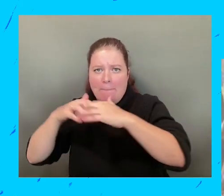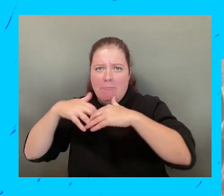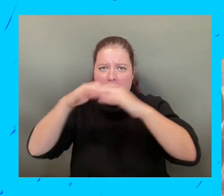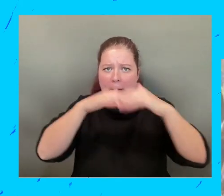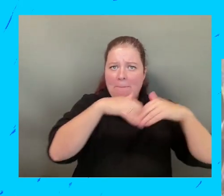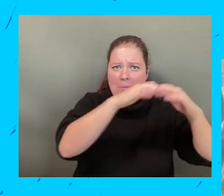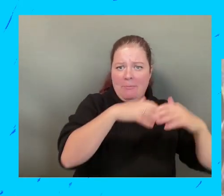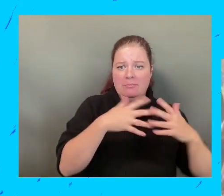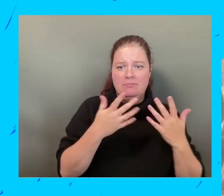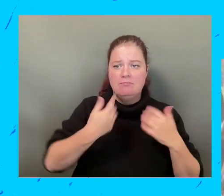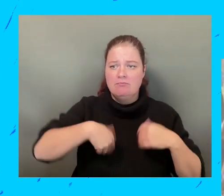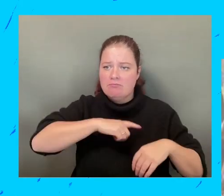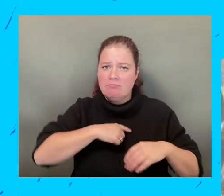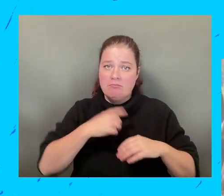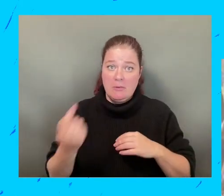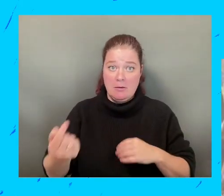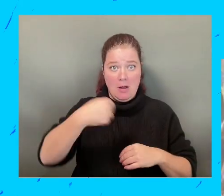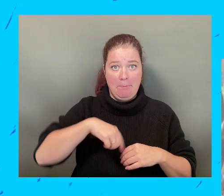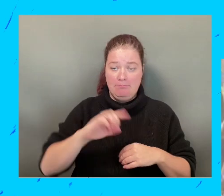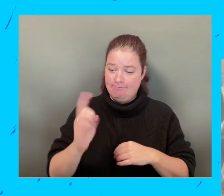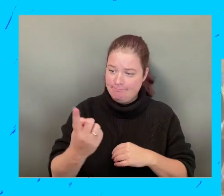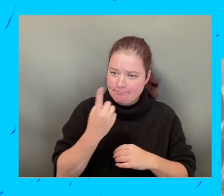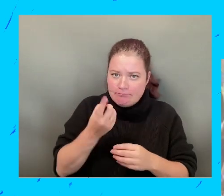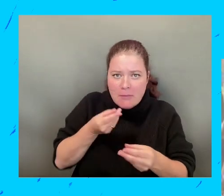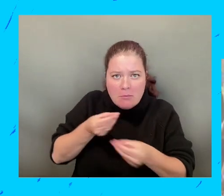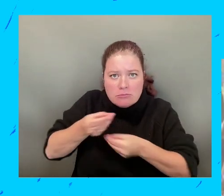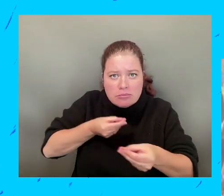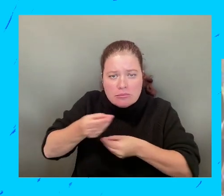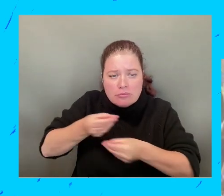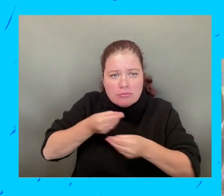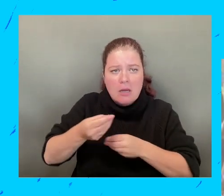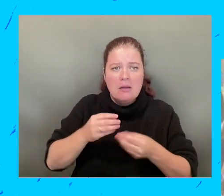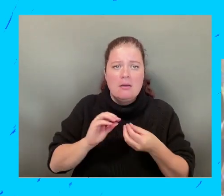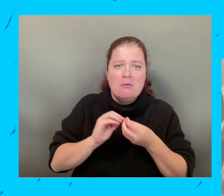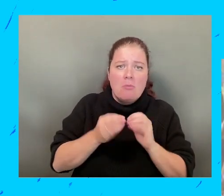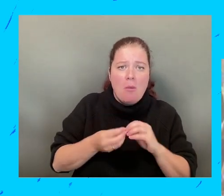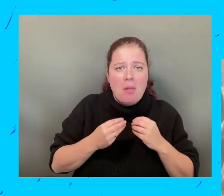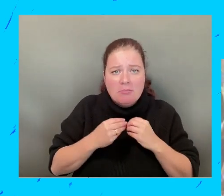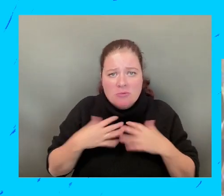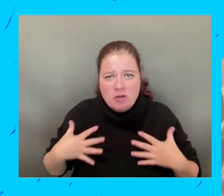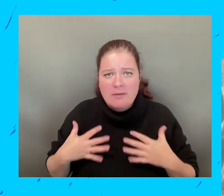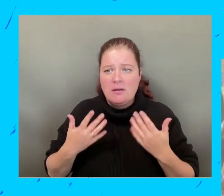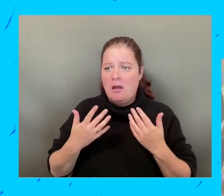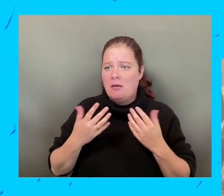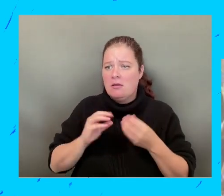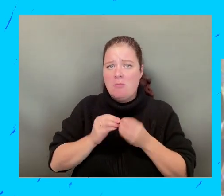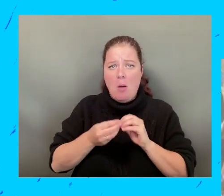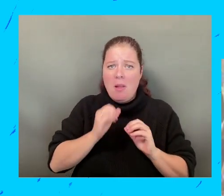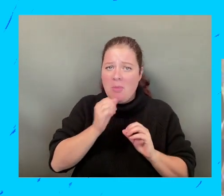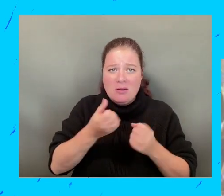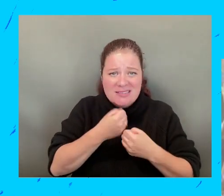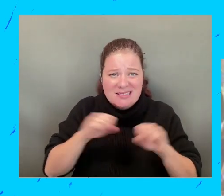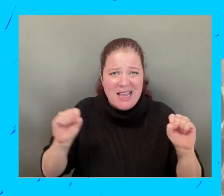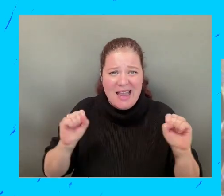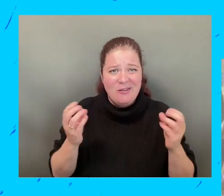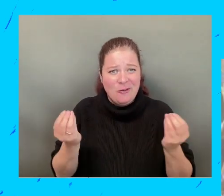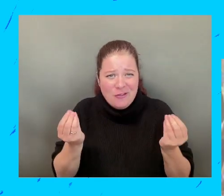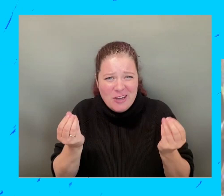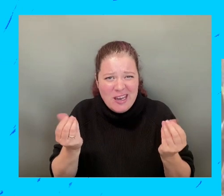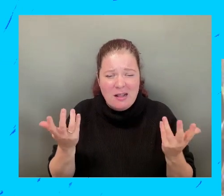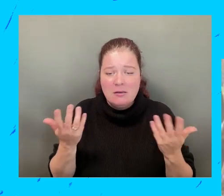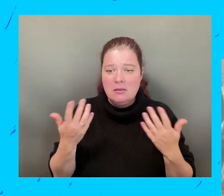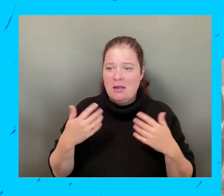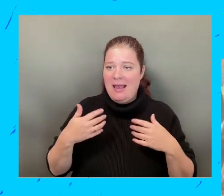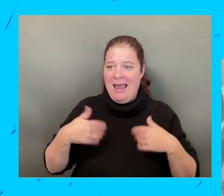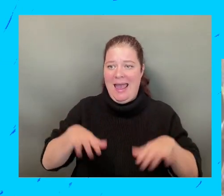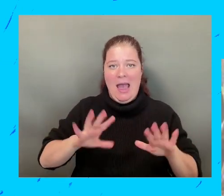discuter différents enjeux comme la sexualité et l'accès à de bons services, à